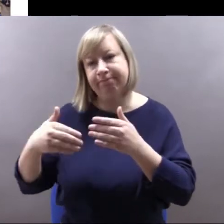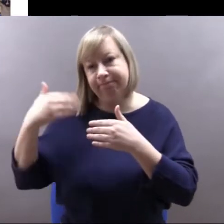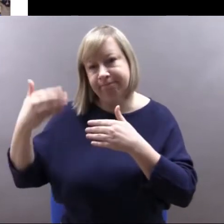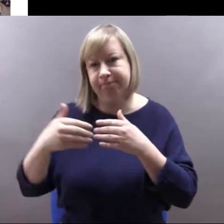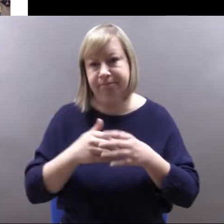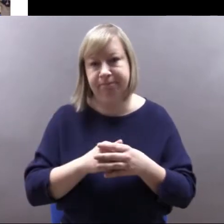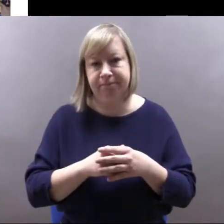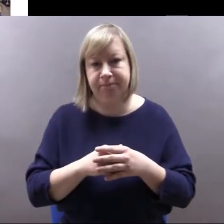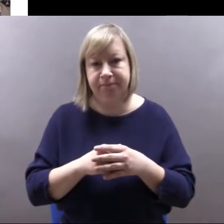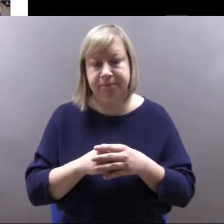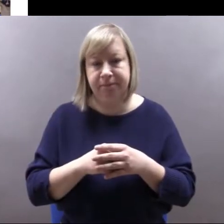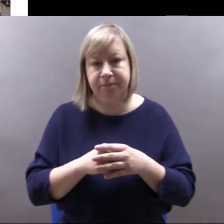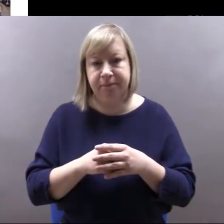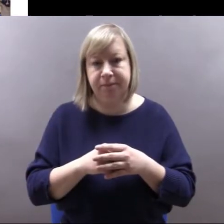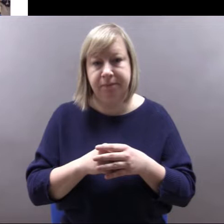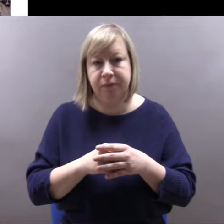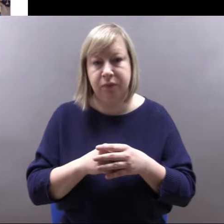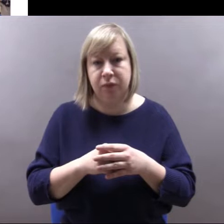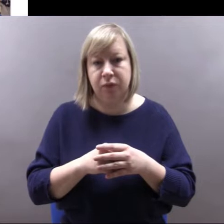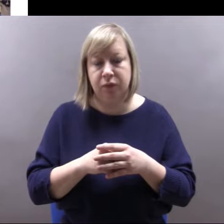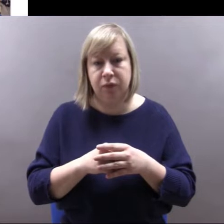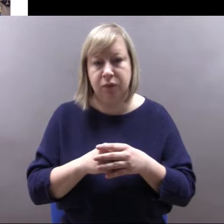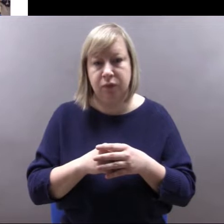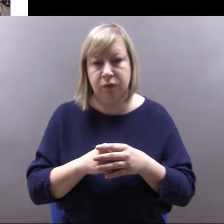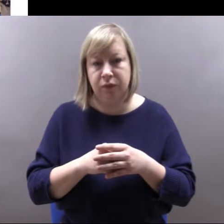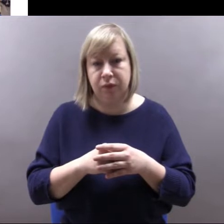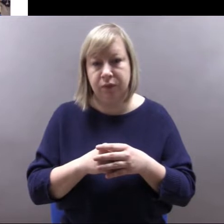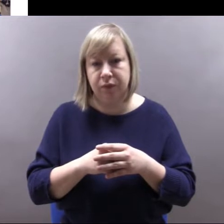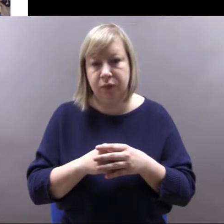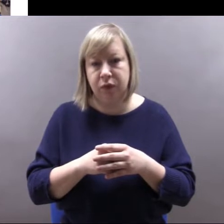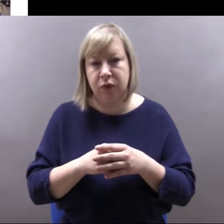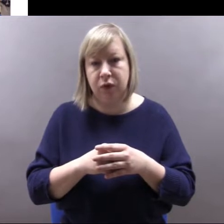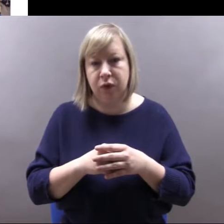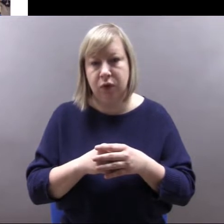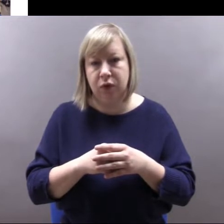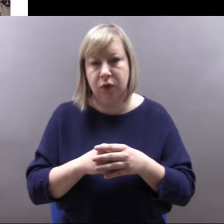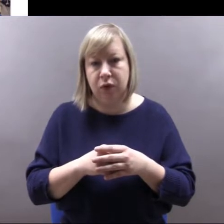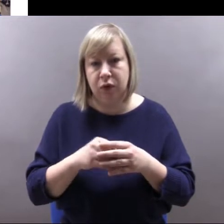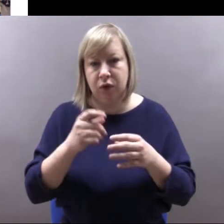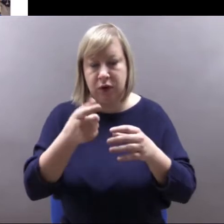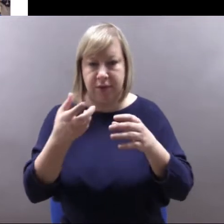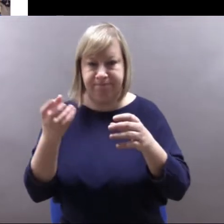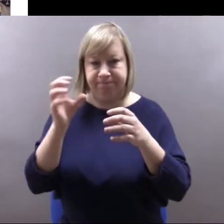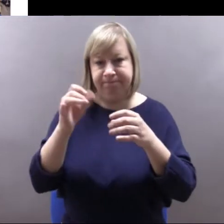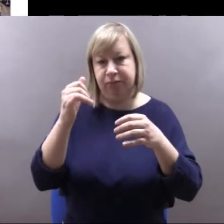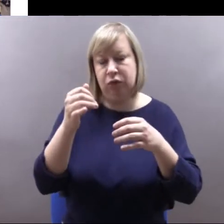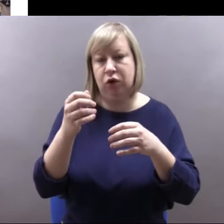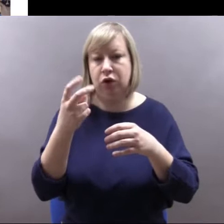że stropy w naszych kamienicach nie są równe, są na różnych wysokościach. Wynika to z tego, że każda z tych